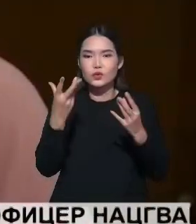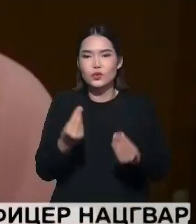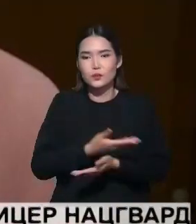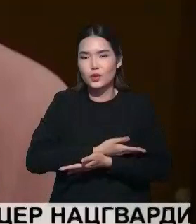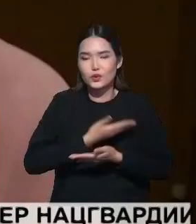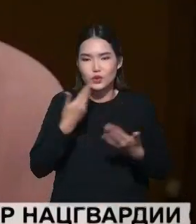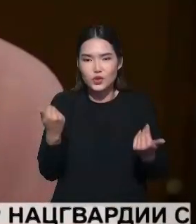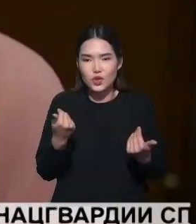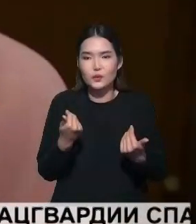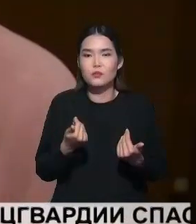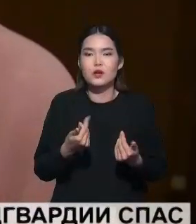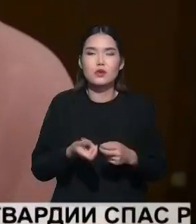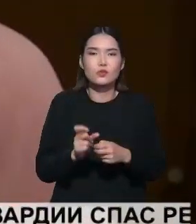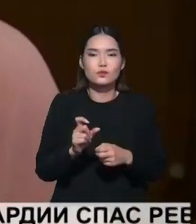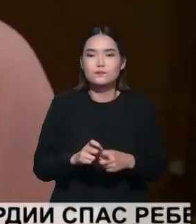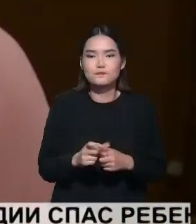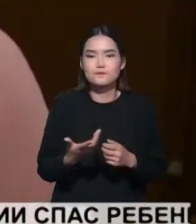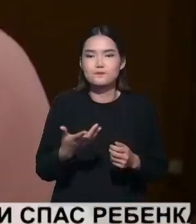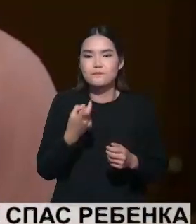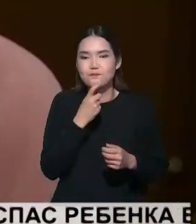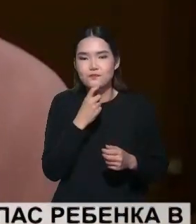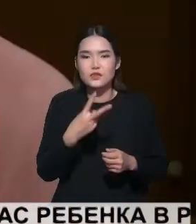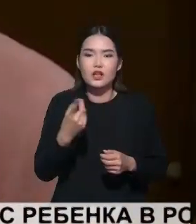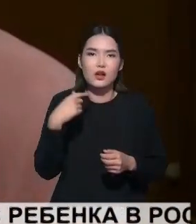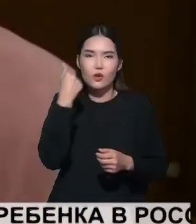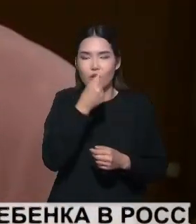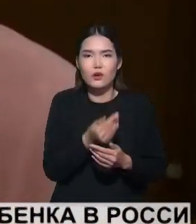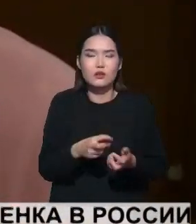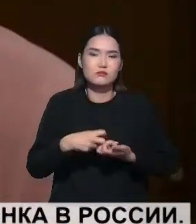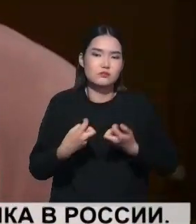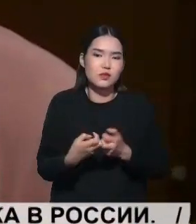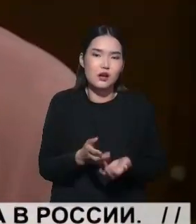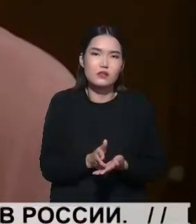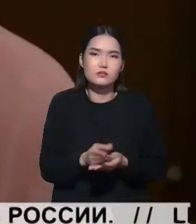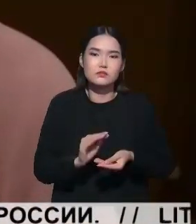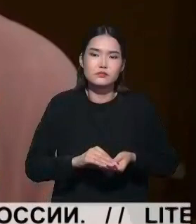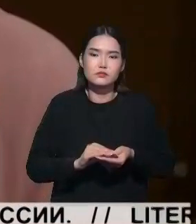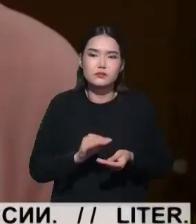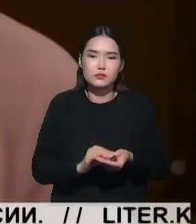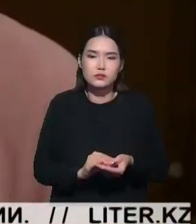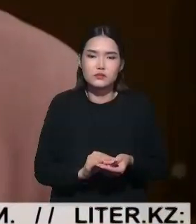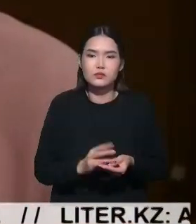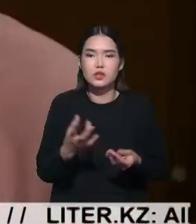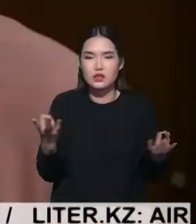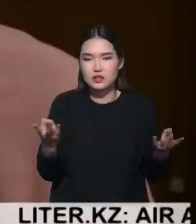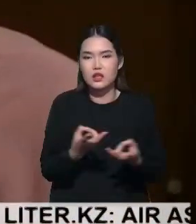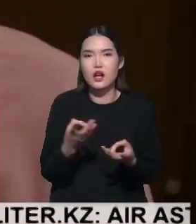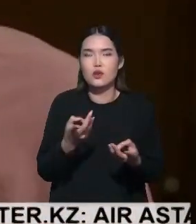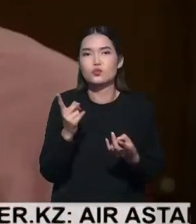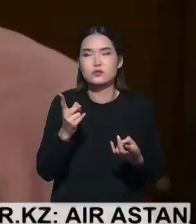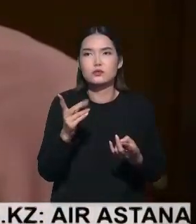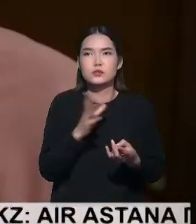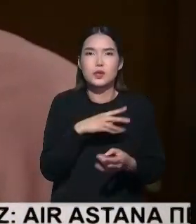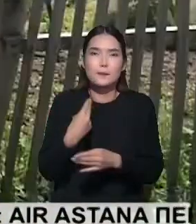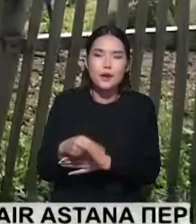меня муж инвалид первой группы, 21 год я за ним ухаживаю. Вот, и надо и купать, и все